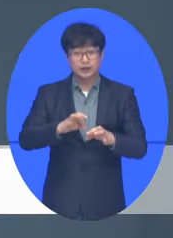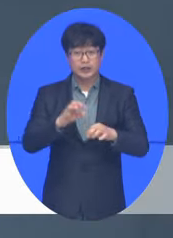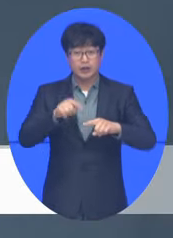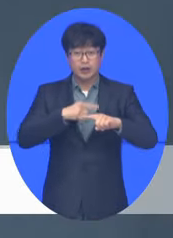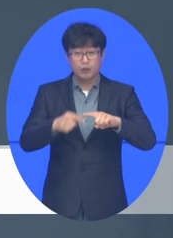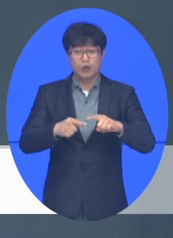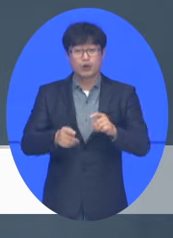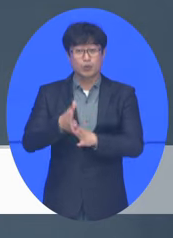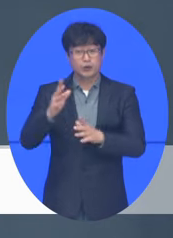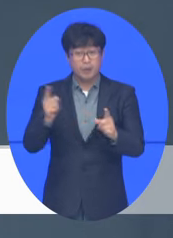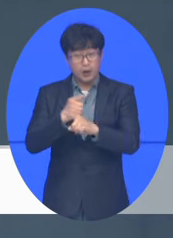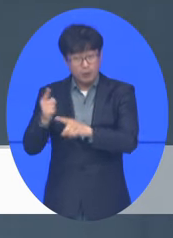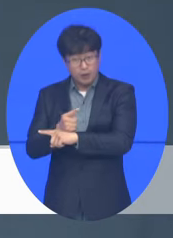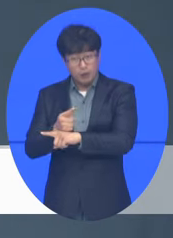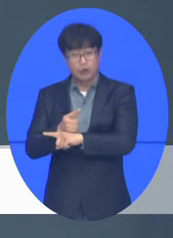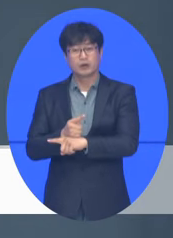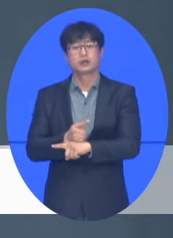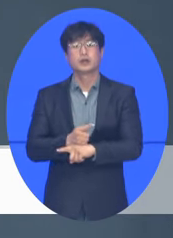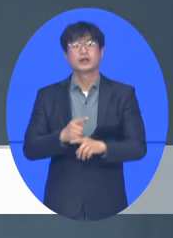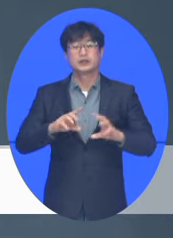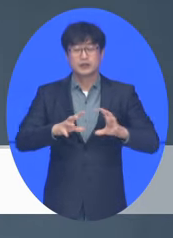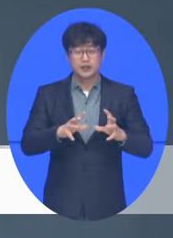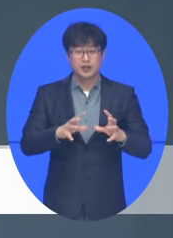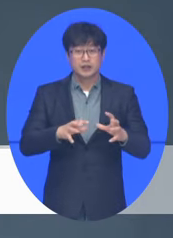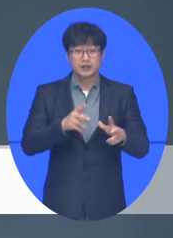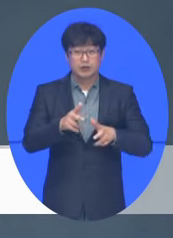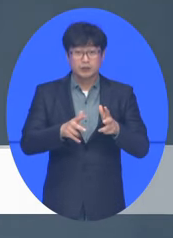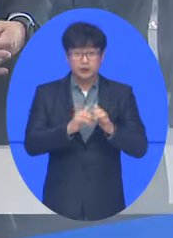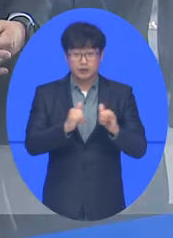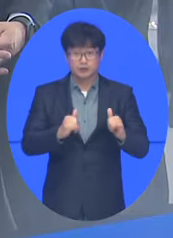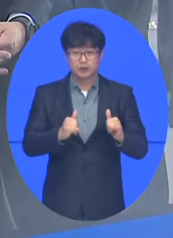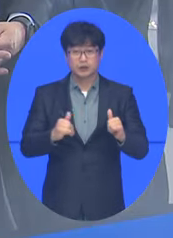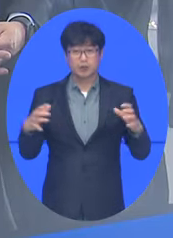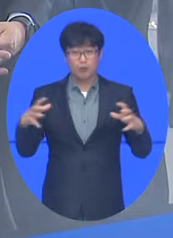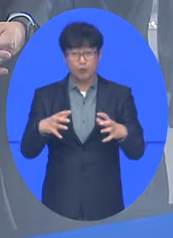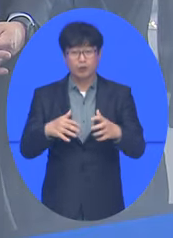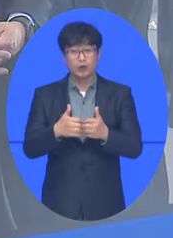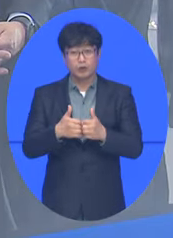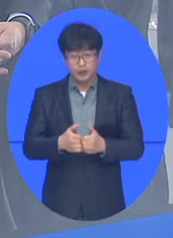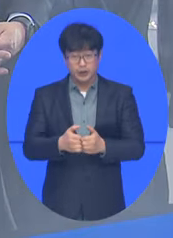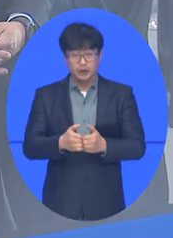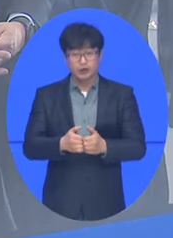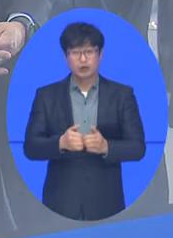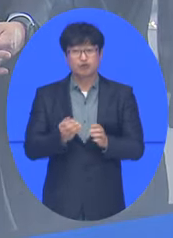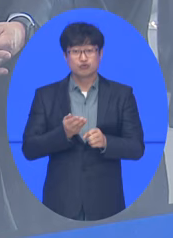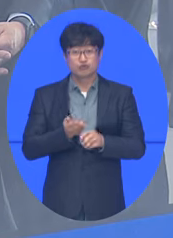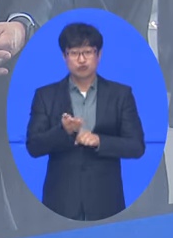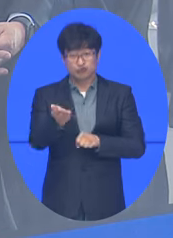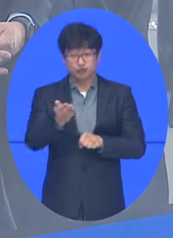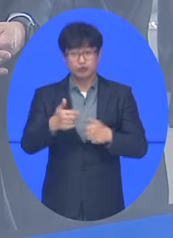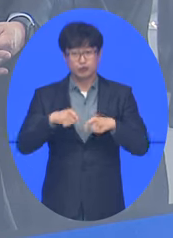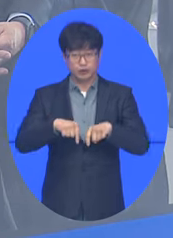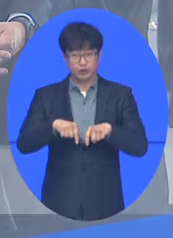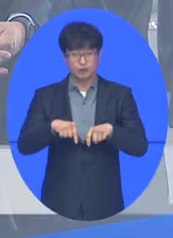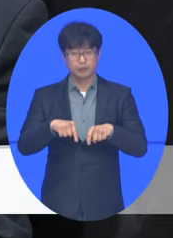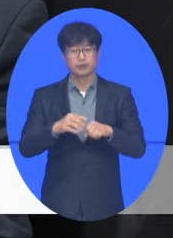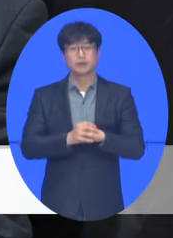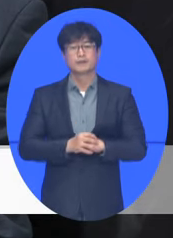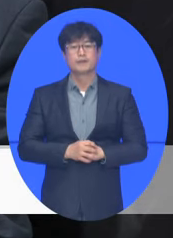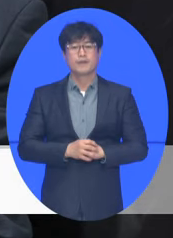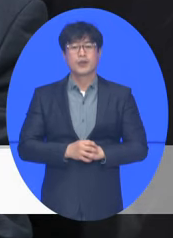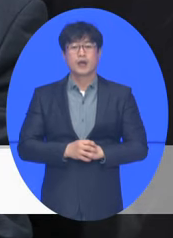바꿔 개최되는데 전 세계 회원이 한자리에 모여 사업을 논의하고 수출 상담회를 열어 판로를 개척합니다.